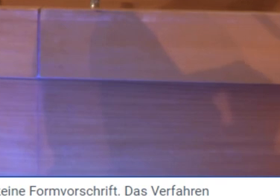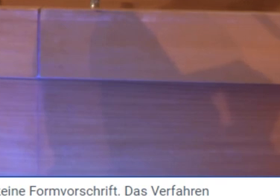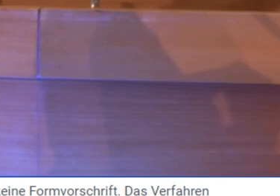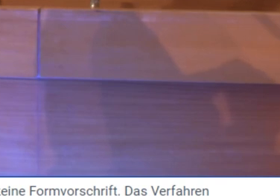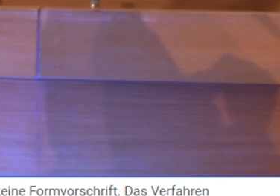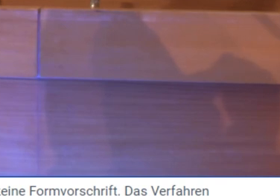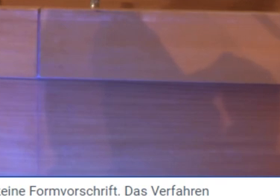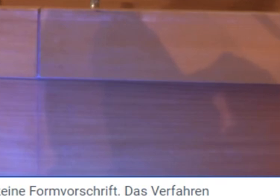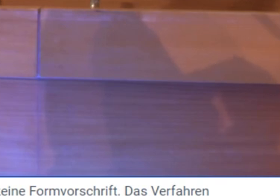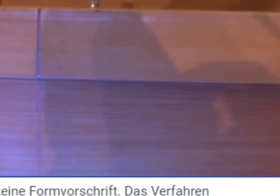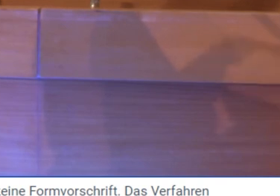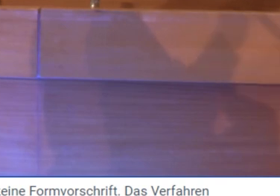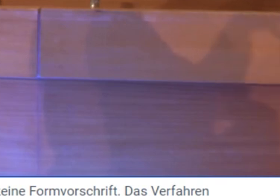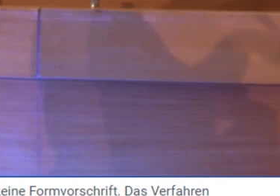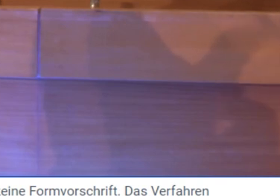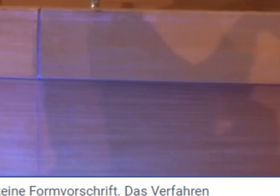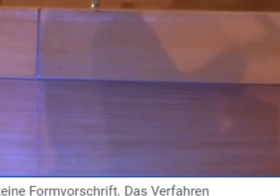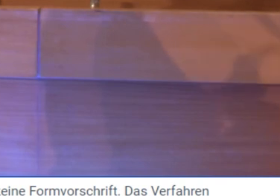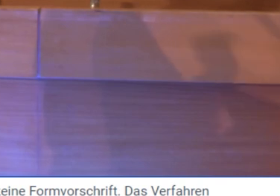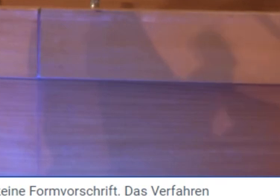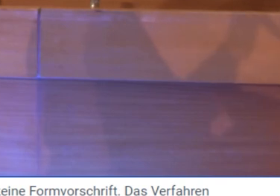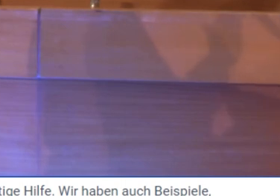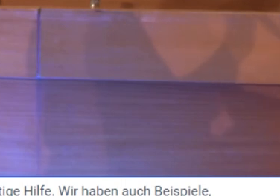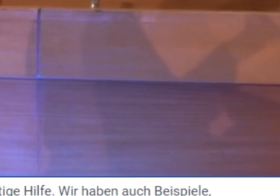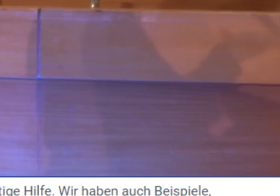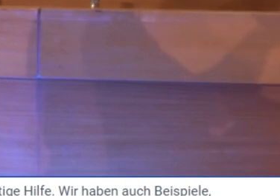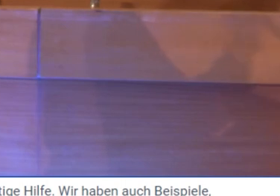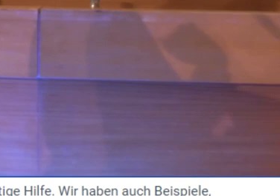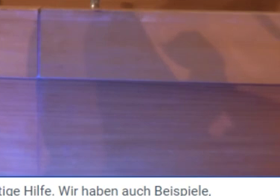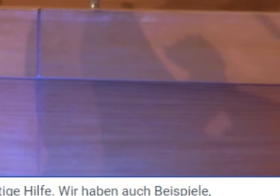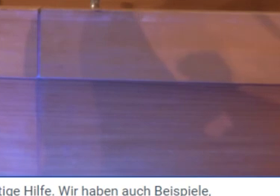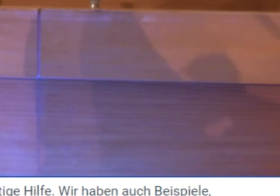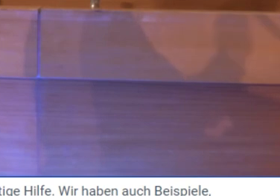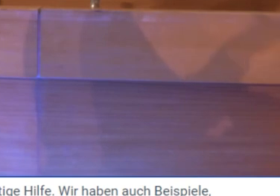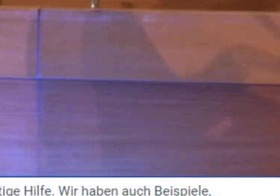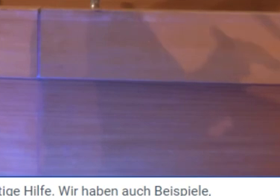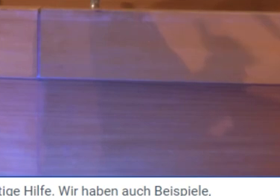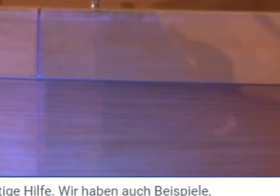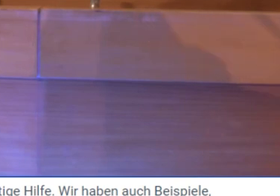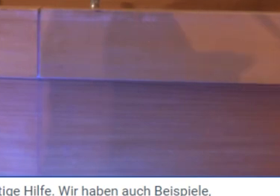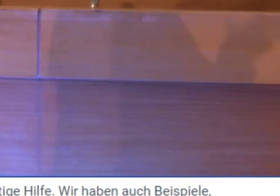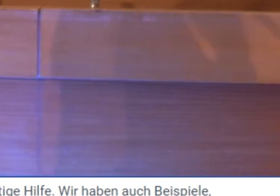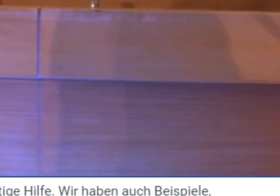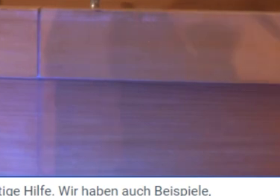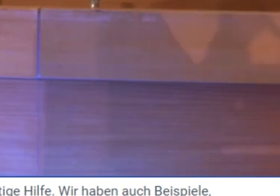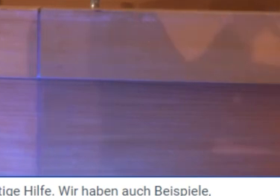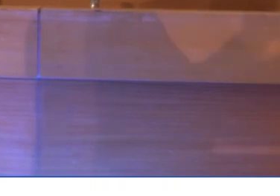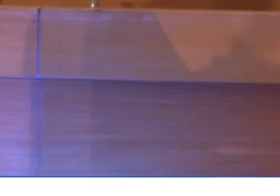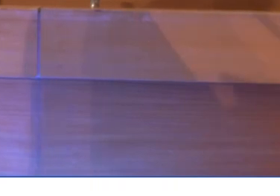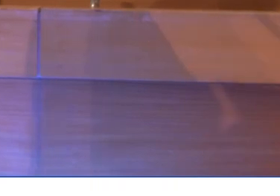dem Antragsteller und dann schicken wir mal ein Formular oder so und dann hilft der gesetzliche Betreuer oder vielleicht auch